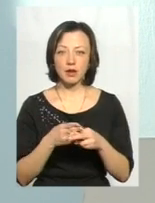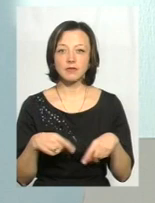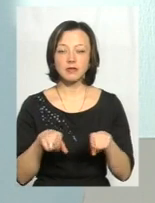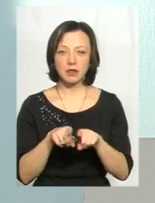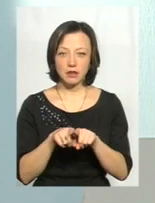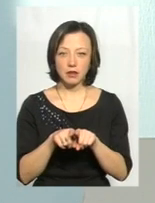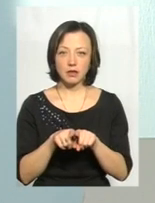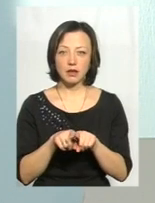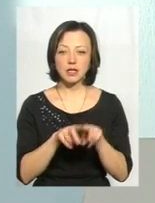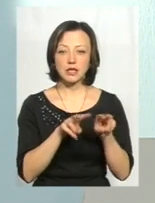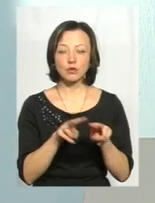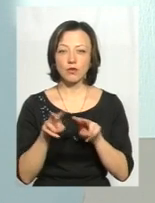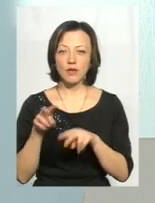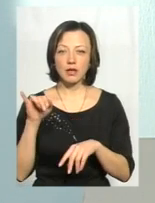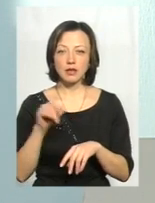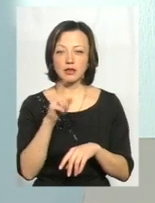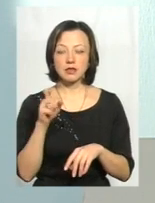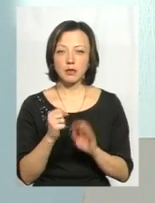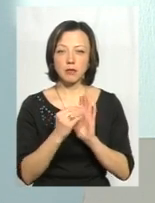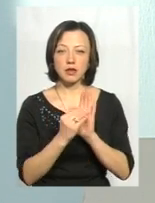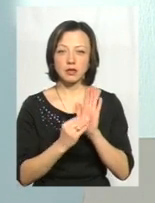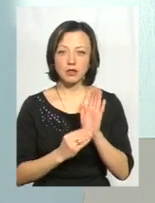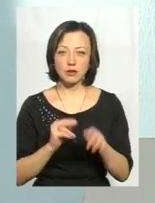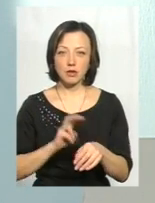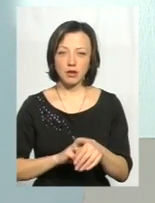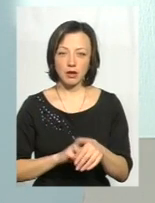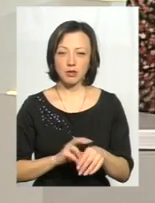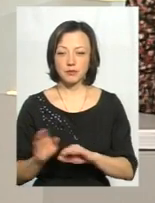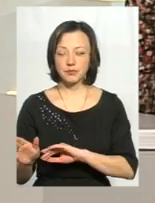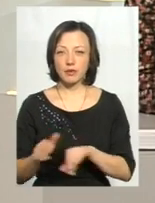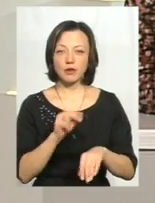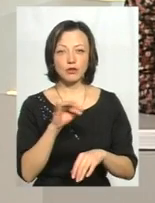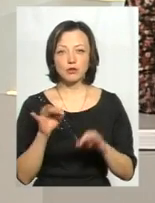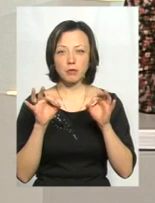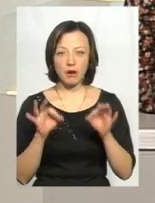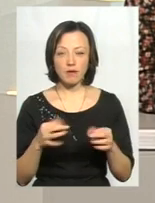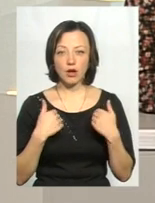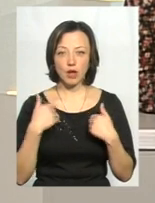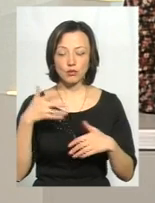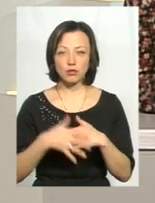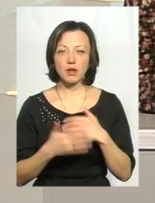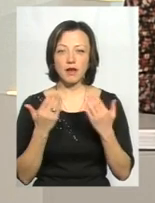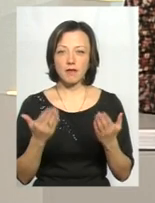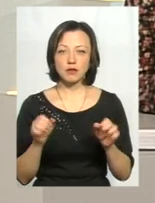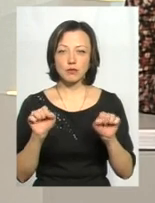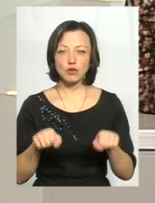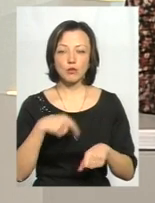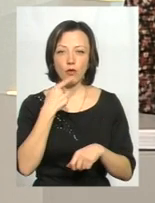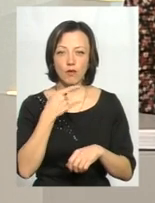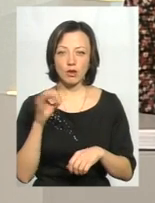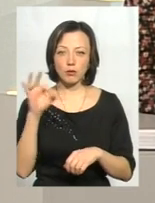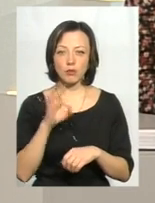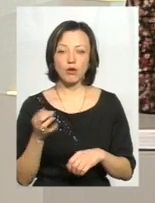все-таки слідкувати і за призначеннями лікаря. Чи правильно я зрозуміла вас? Тобто ми можемо говорити про те,